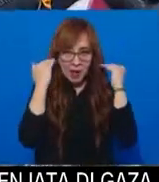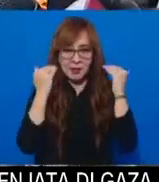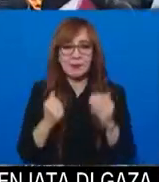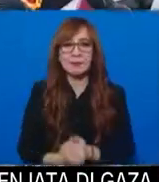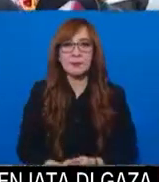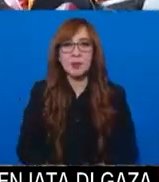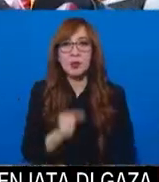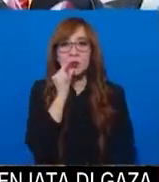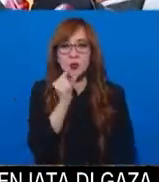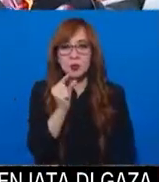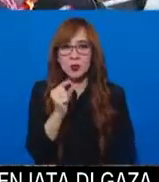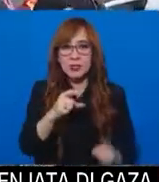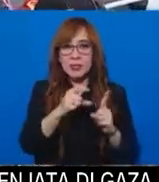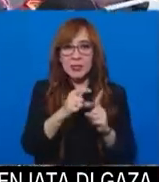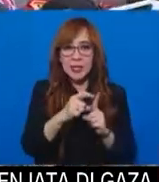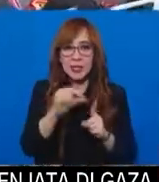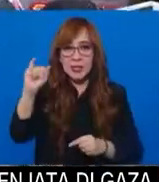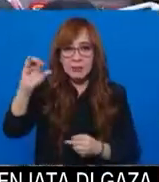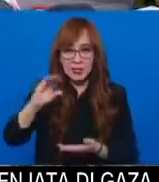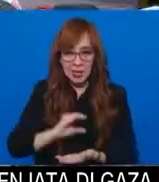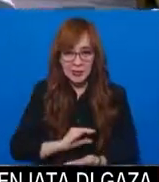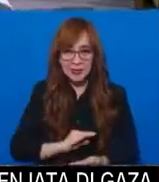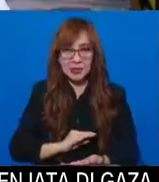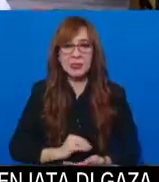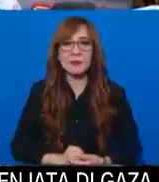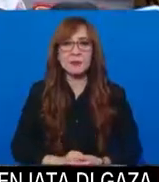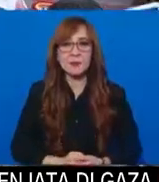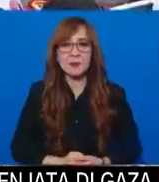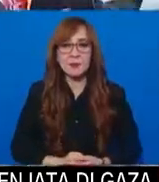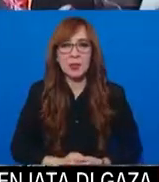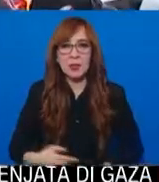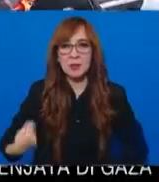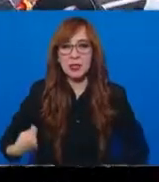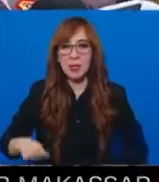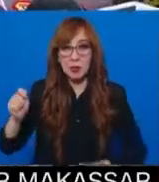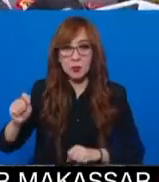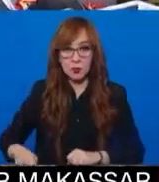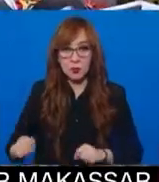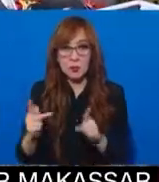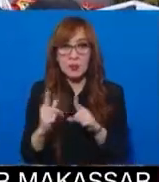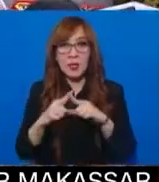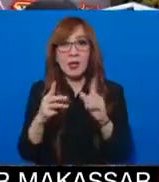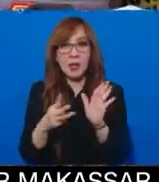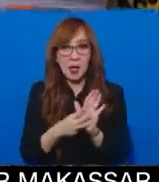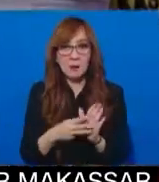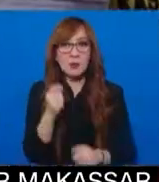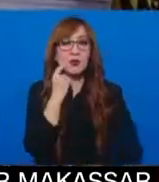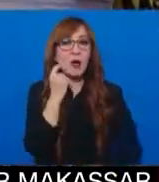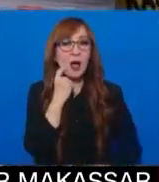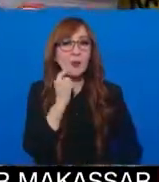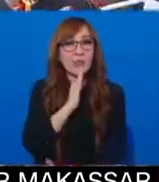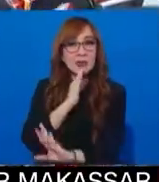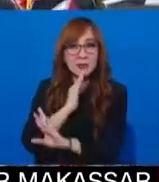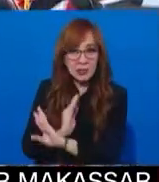Dirjen Imigrasi Kementerian Hukum dan HAM RI terkait dengan permohonan